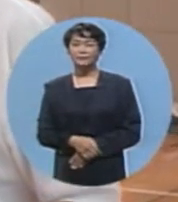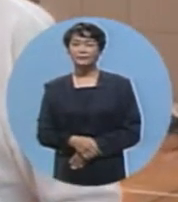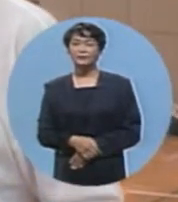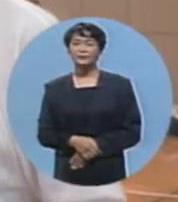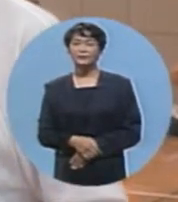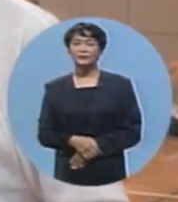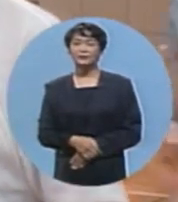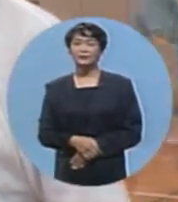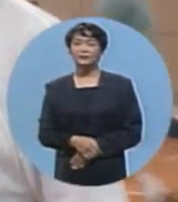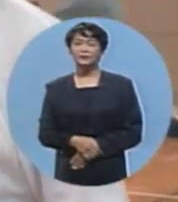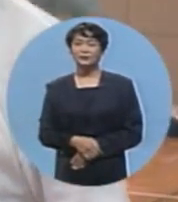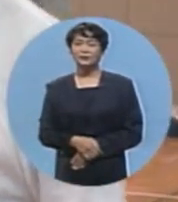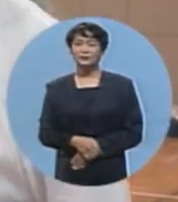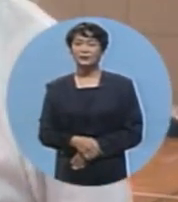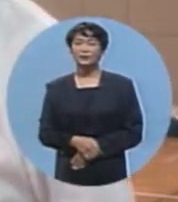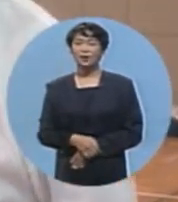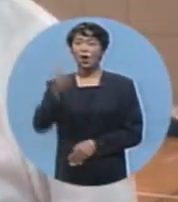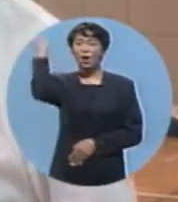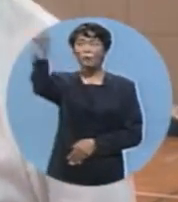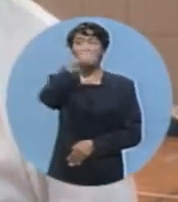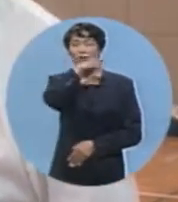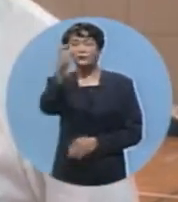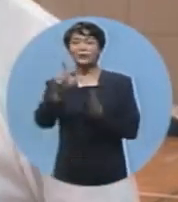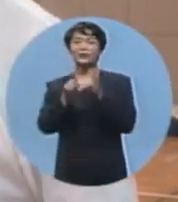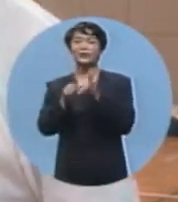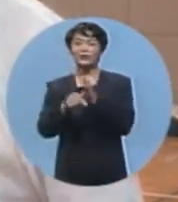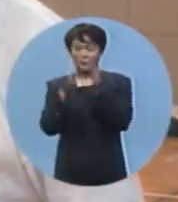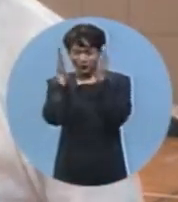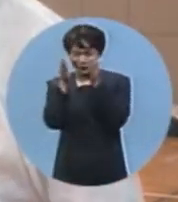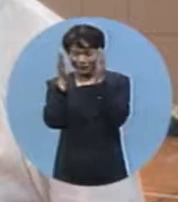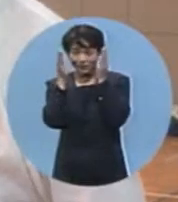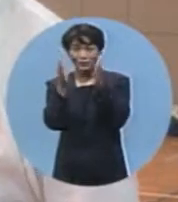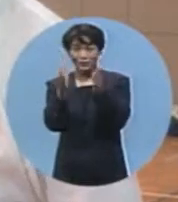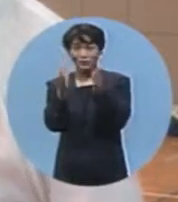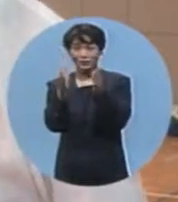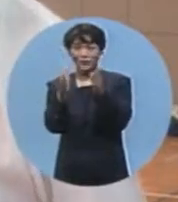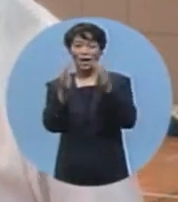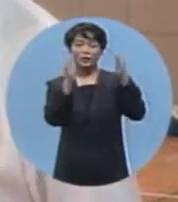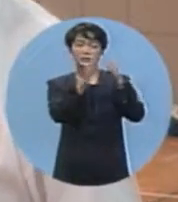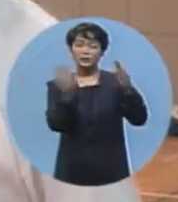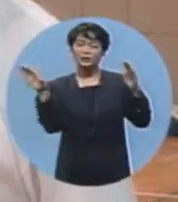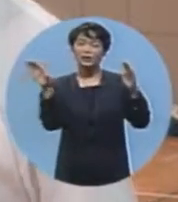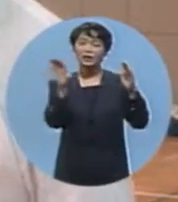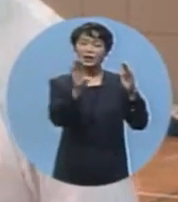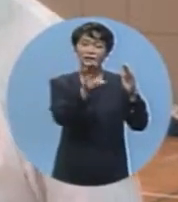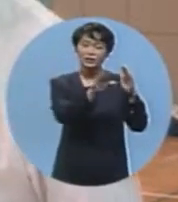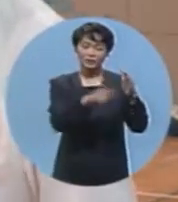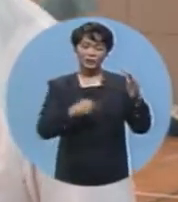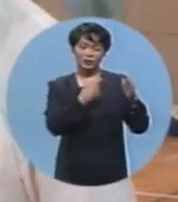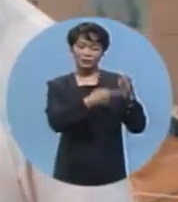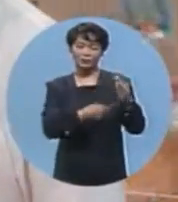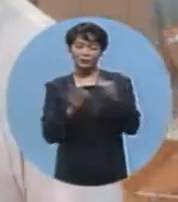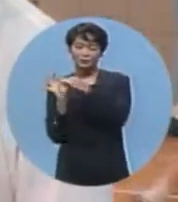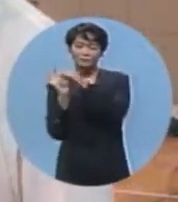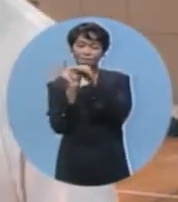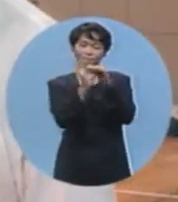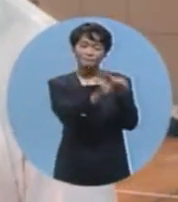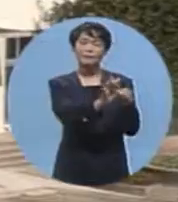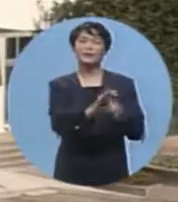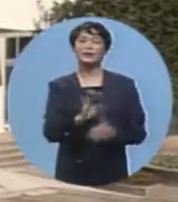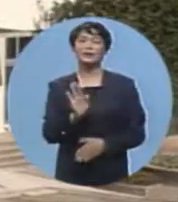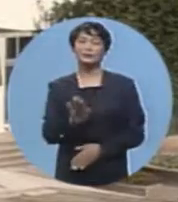とにかくもうその時熱中してますからね、もう熱中してることが、うちへ帰っても、そういう雰囲気でずっとつなげられるん